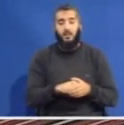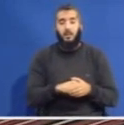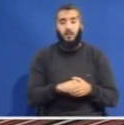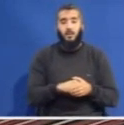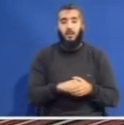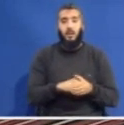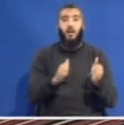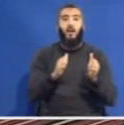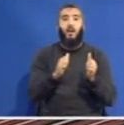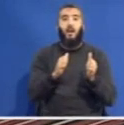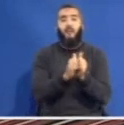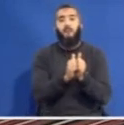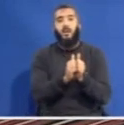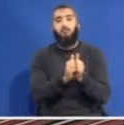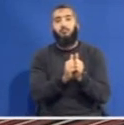أيوة.